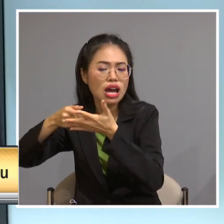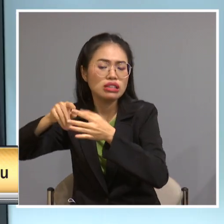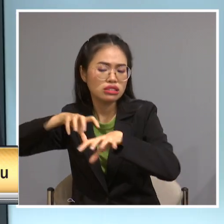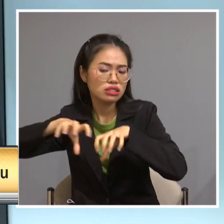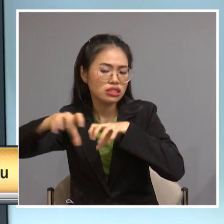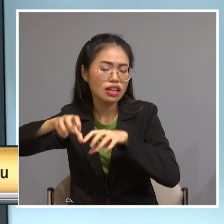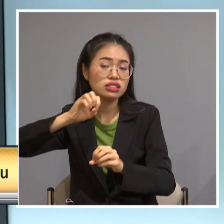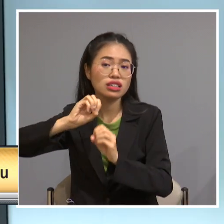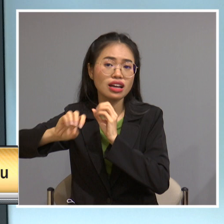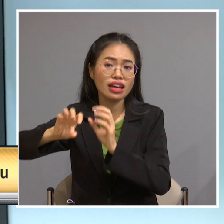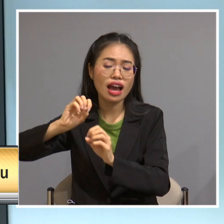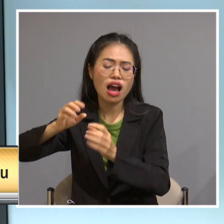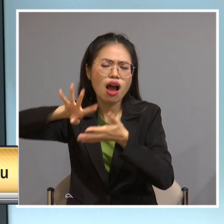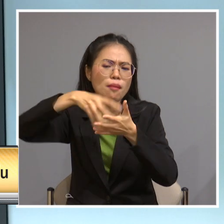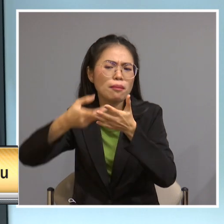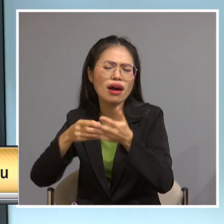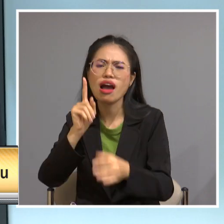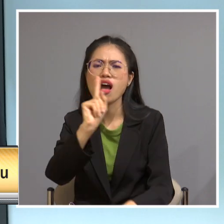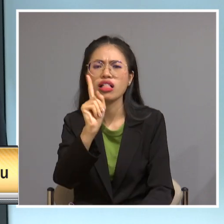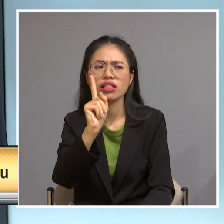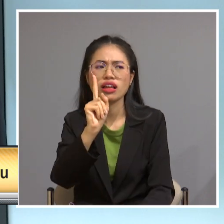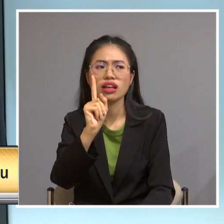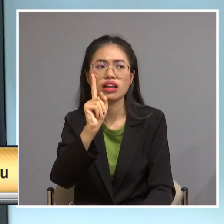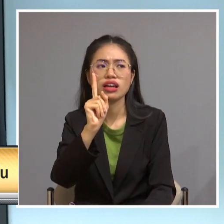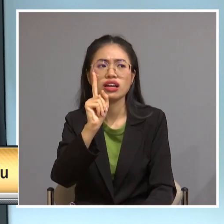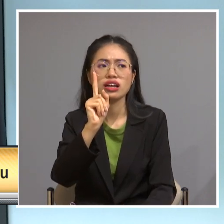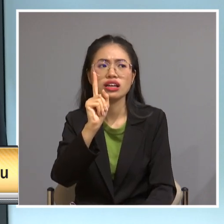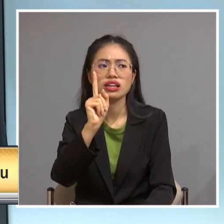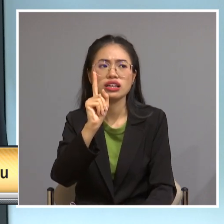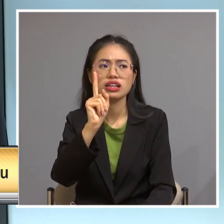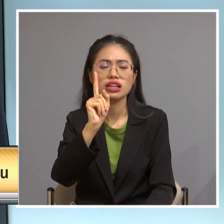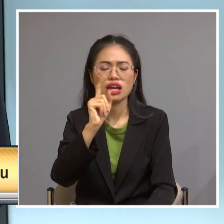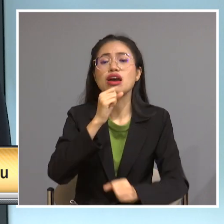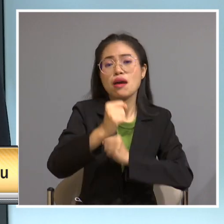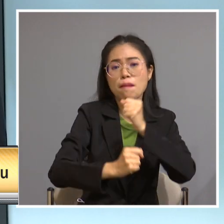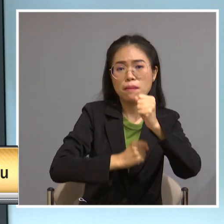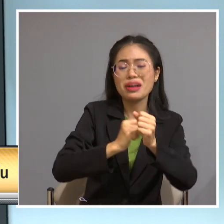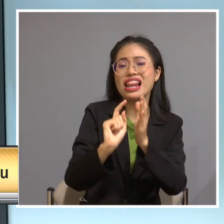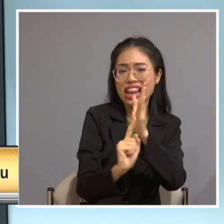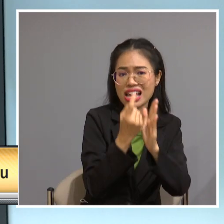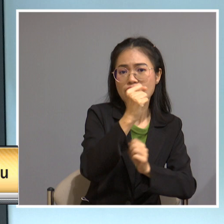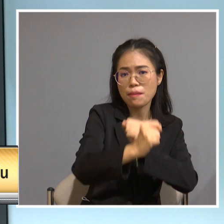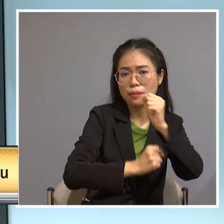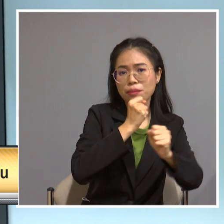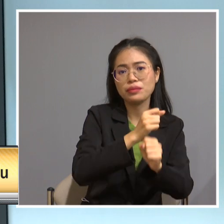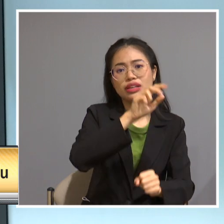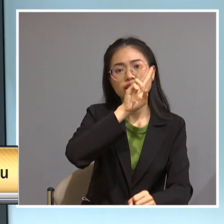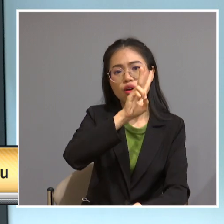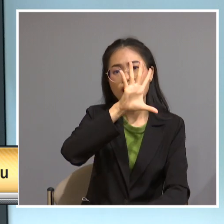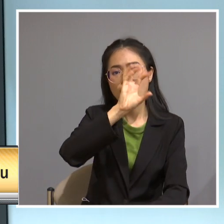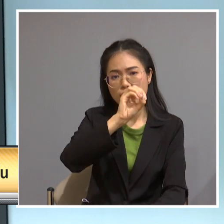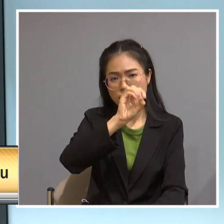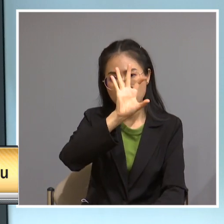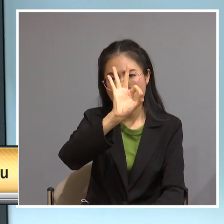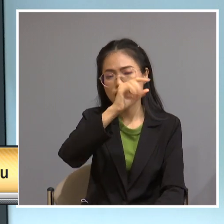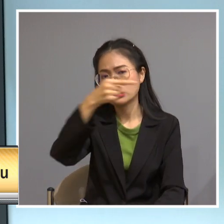ขยะเป็แผนครั้ปี 5.9-6.4เป็แผนออกมาในรายเรีกท Bothas